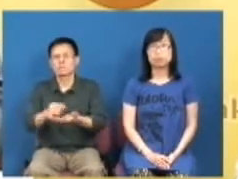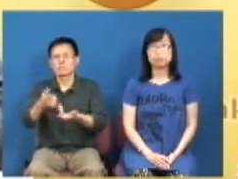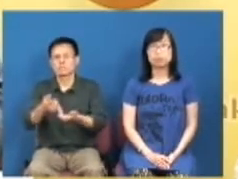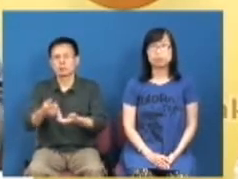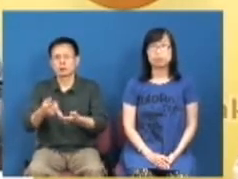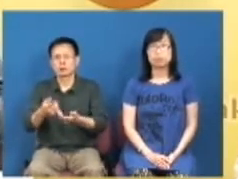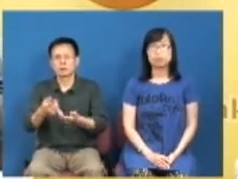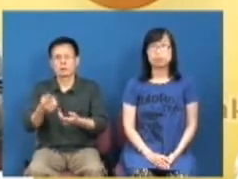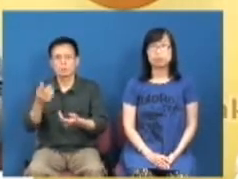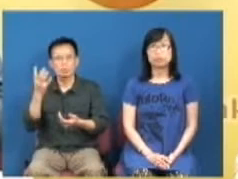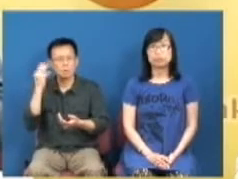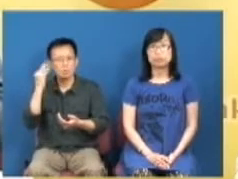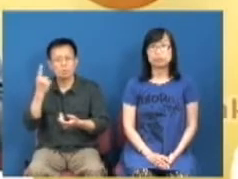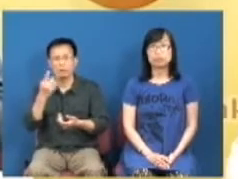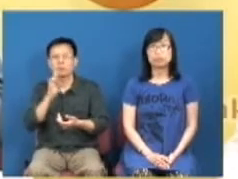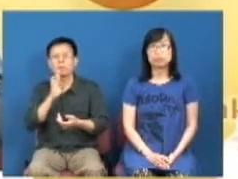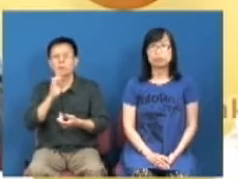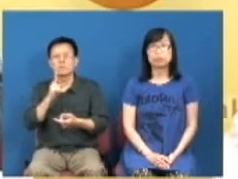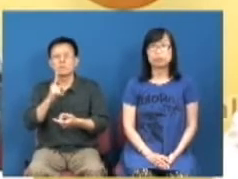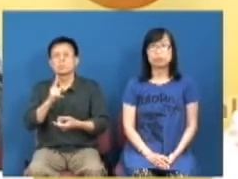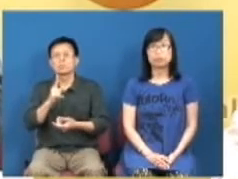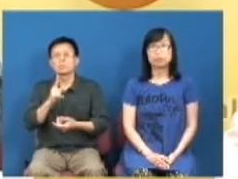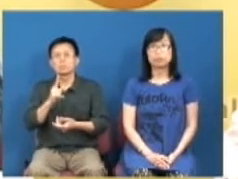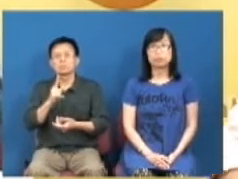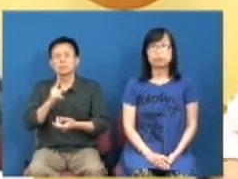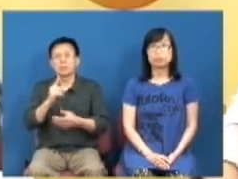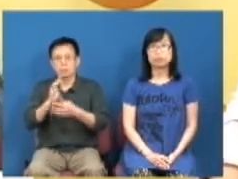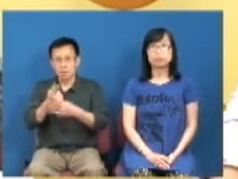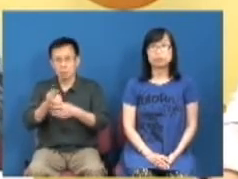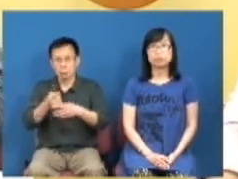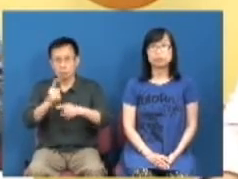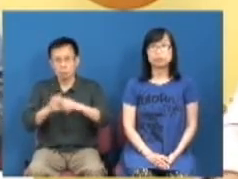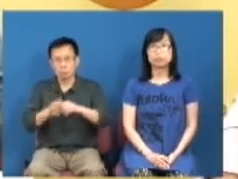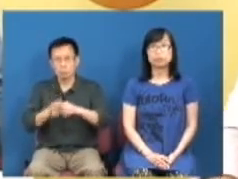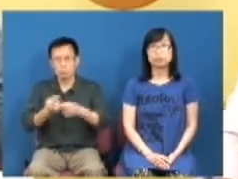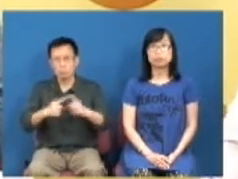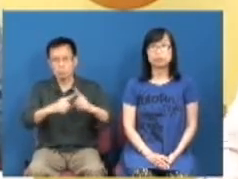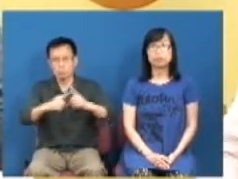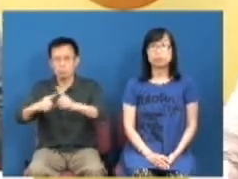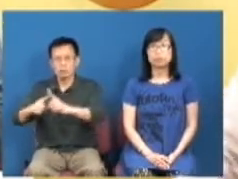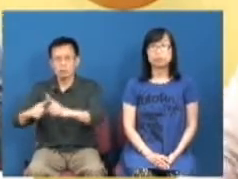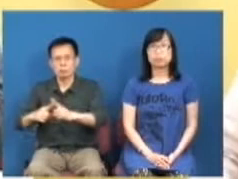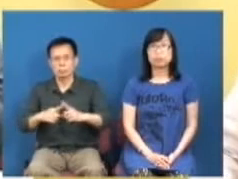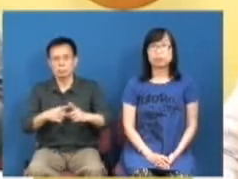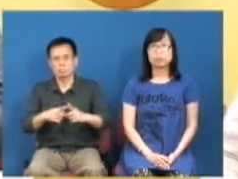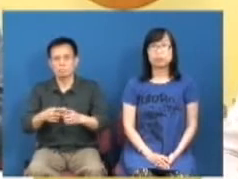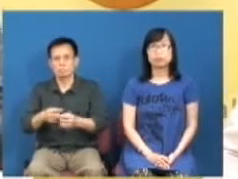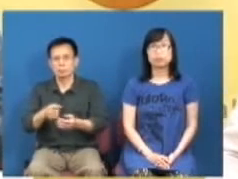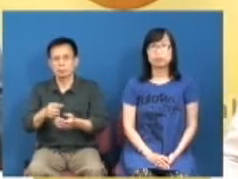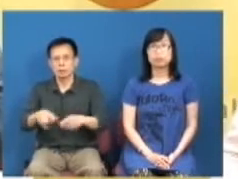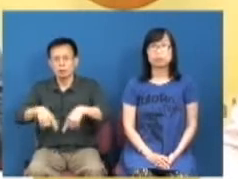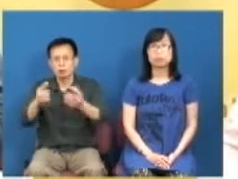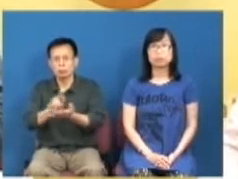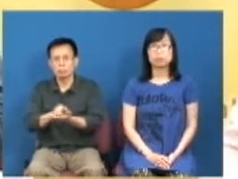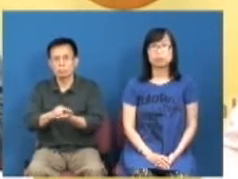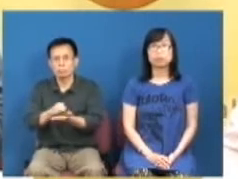就話好似就危，即係令到啲本身嘅原居民就係嗰啲老民士樹蛙就有少少危險啦。咁